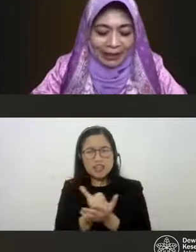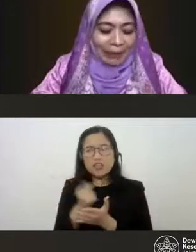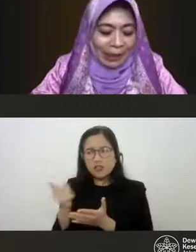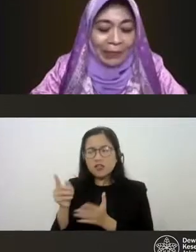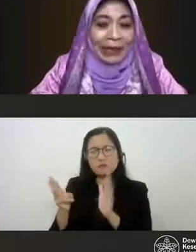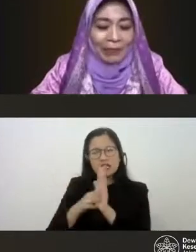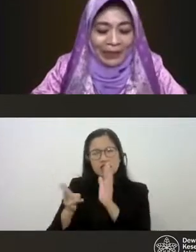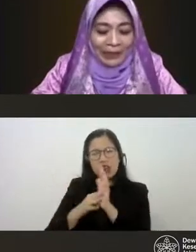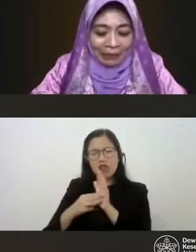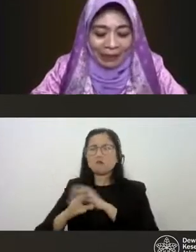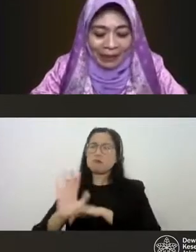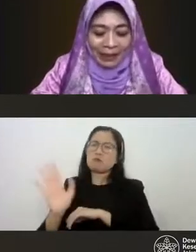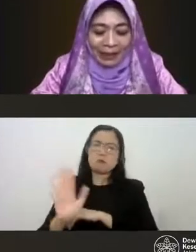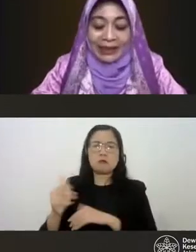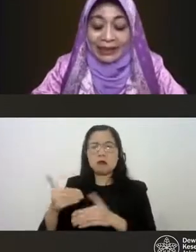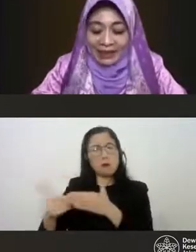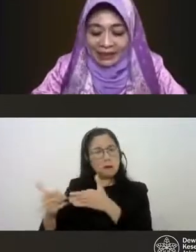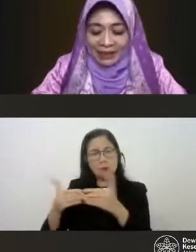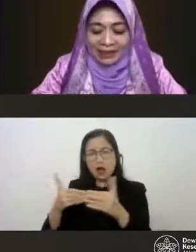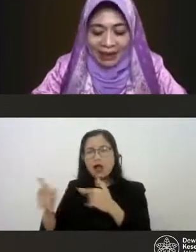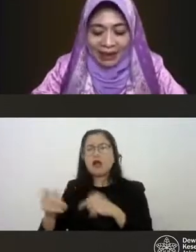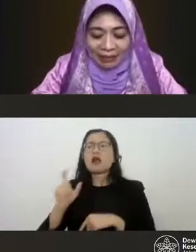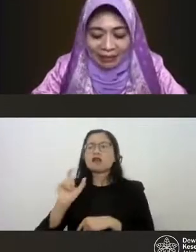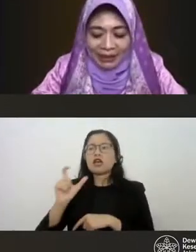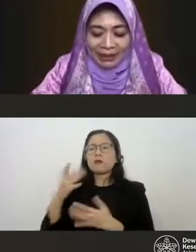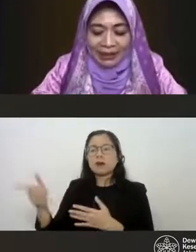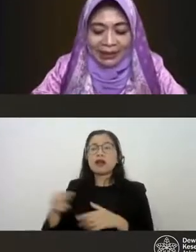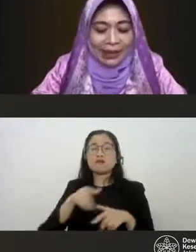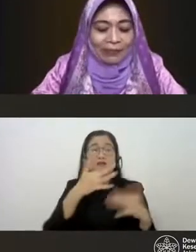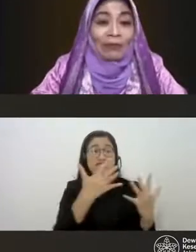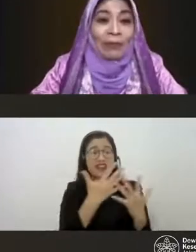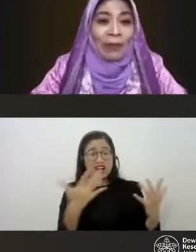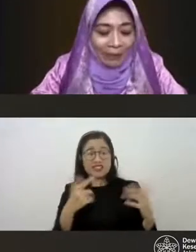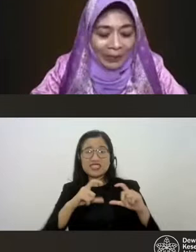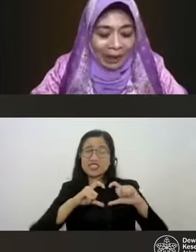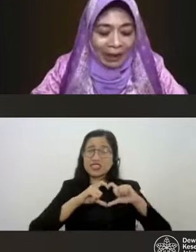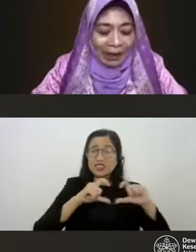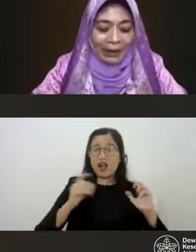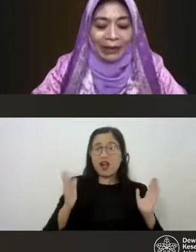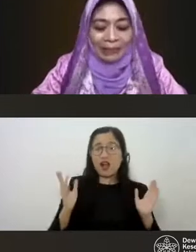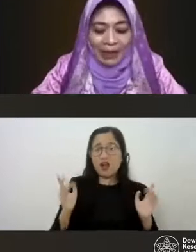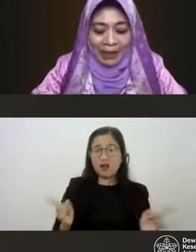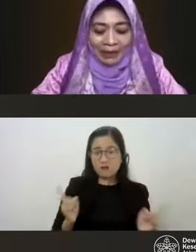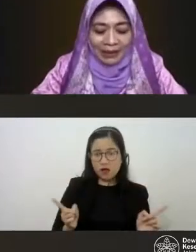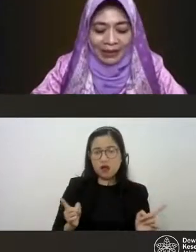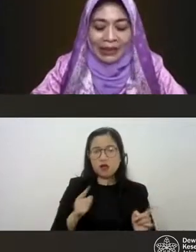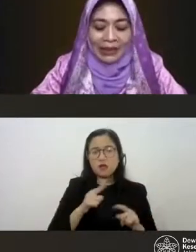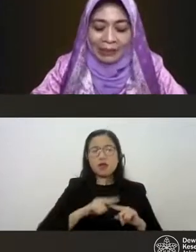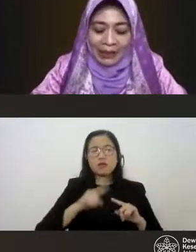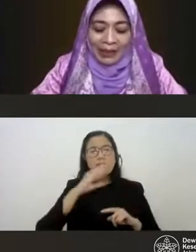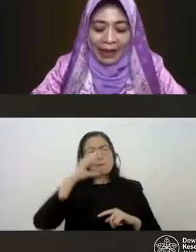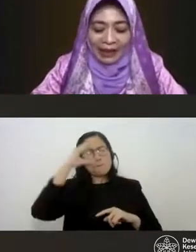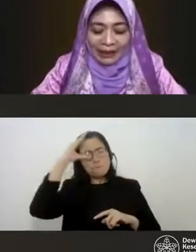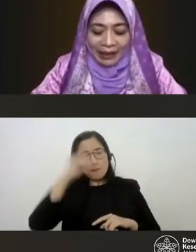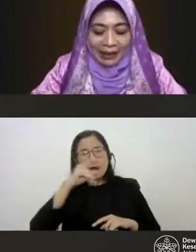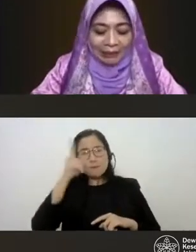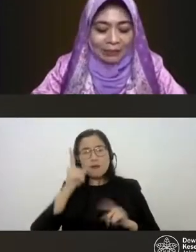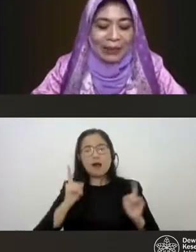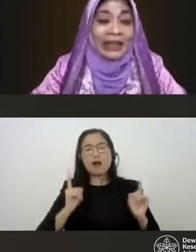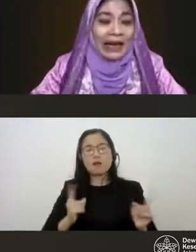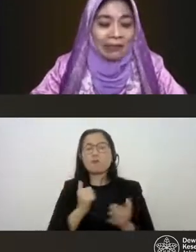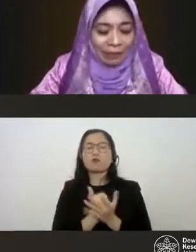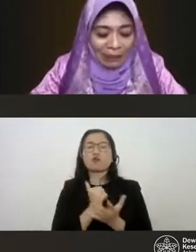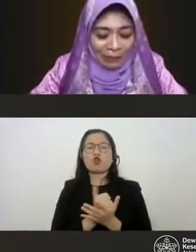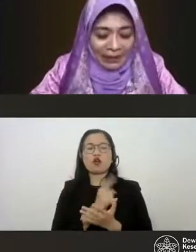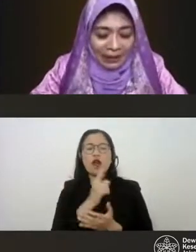Persoalannya tinggal bagaimana menjadikan masyarakat yang cinta-cinta agama ini lebih memahami agama dengan benar, sehingga mengerti hakikat agama